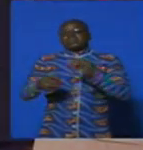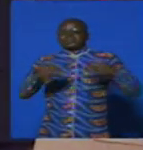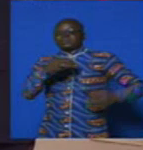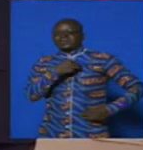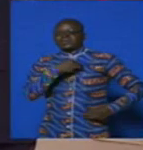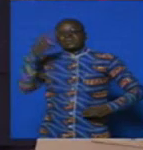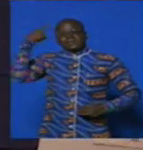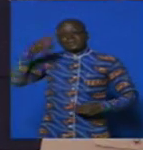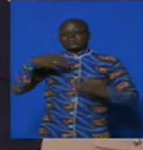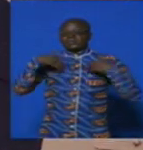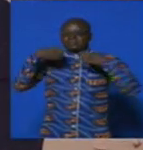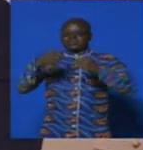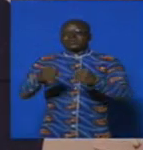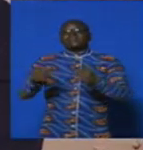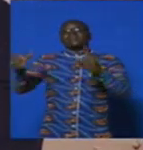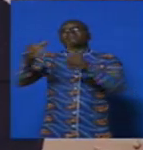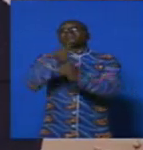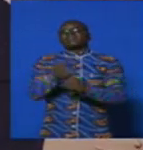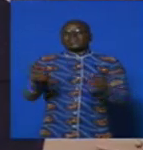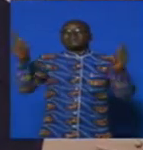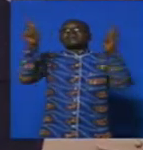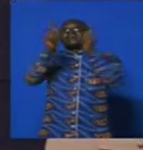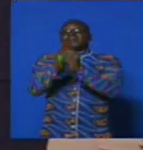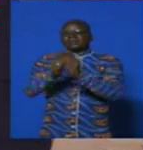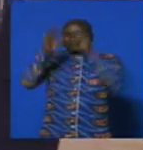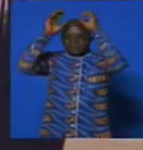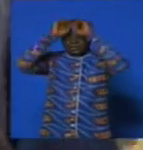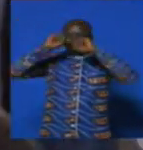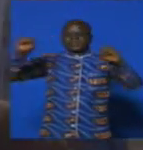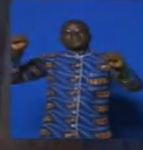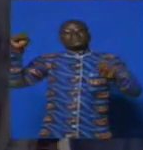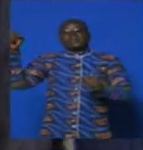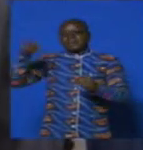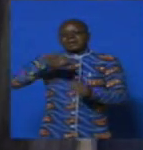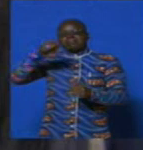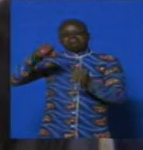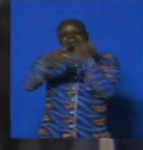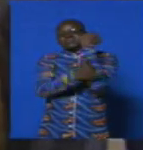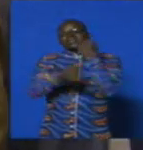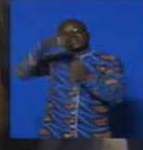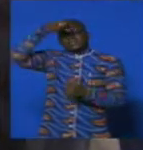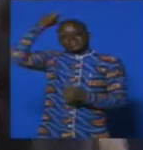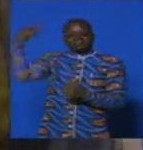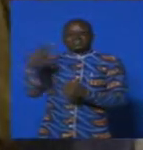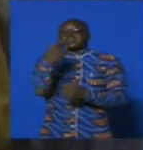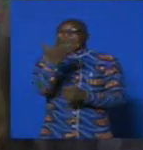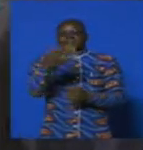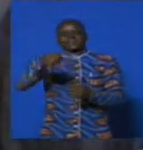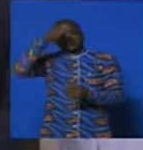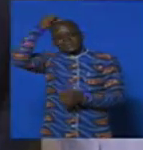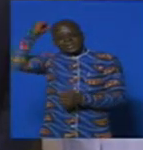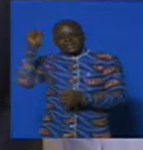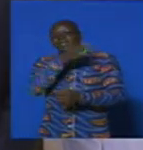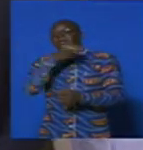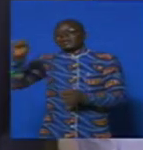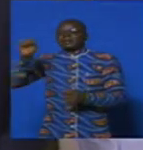conjointe que se tient la rencontre entre les présidents des pays du G5 Sahel et le président français Emmanuel Macron.